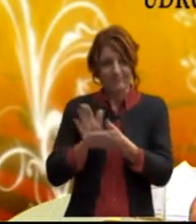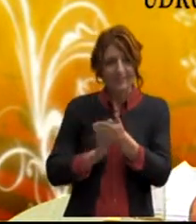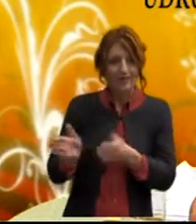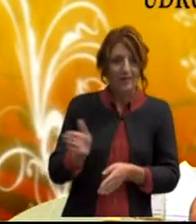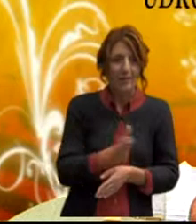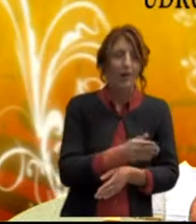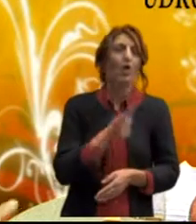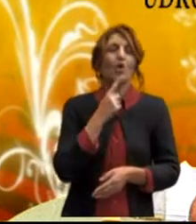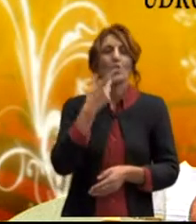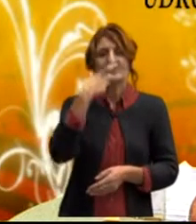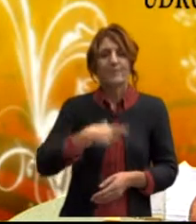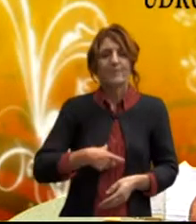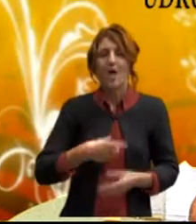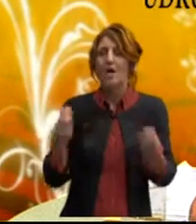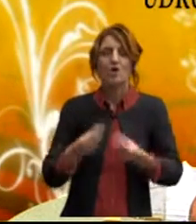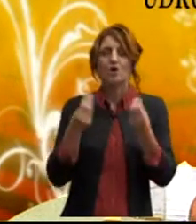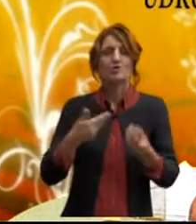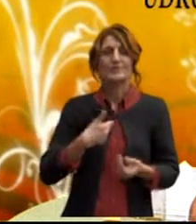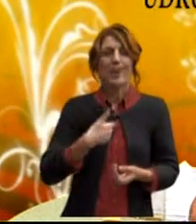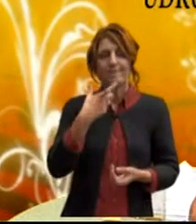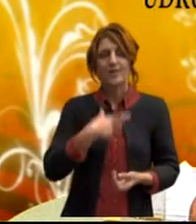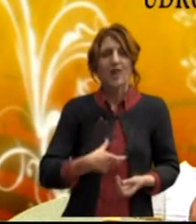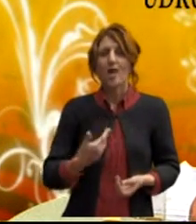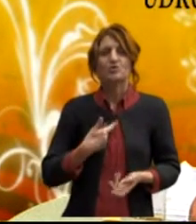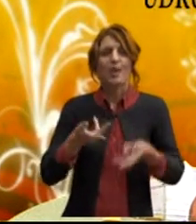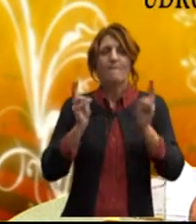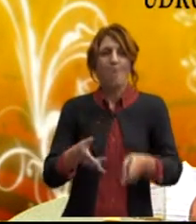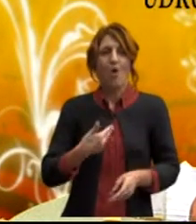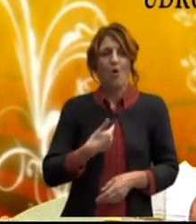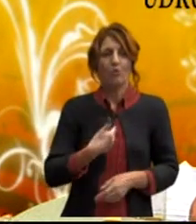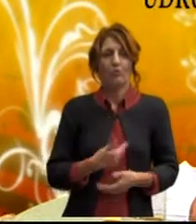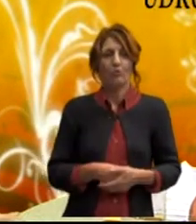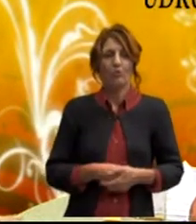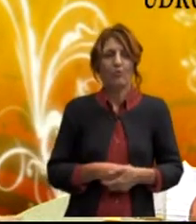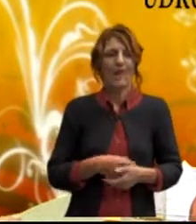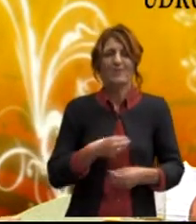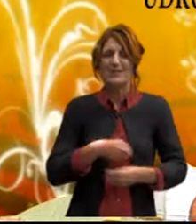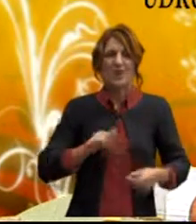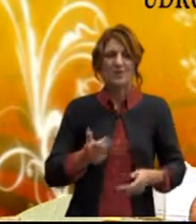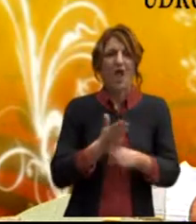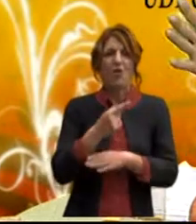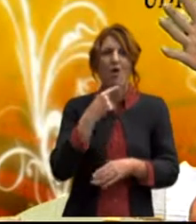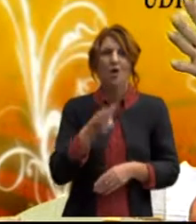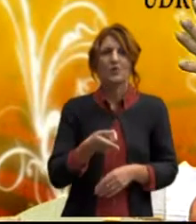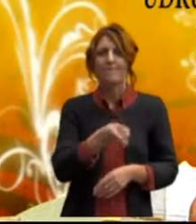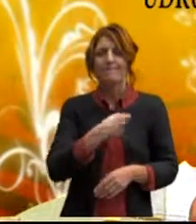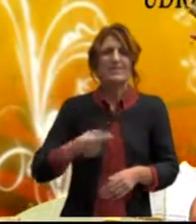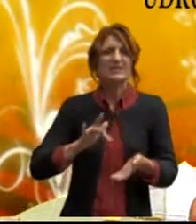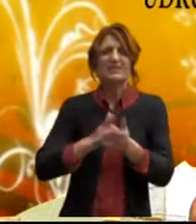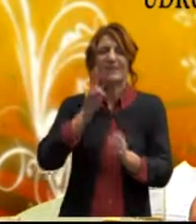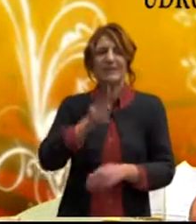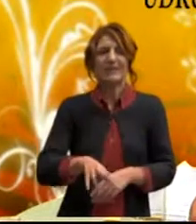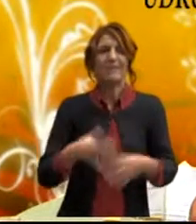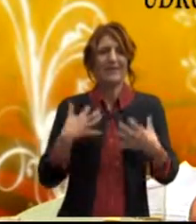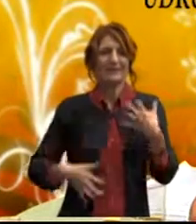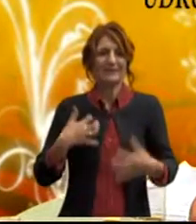sam ja, što sam ja, što ja mogu. Jer strašno je kad kažu da smo svi pod stresom. Ajmo